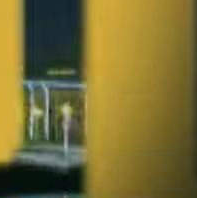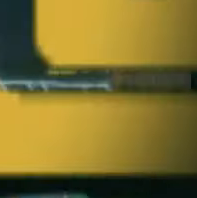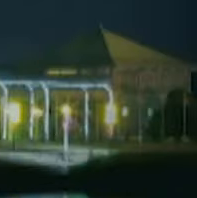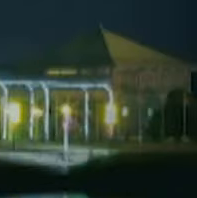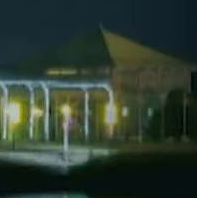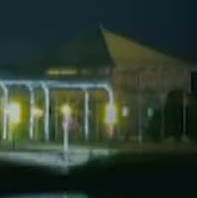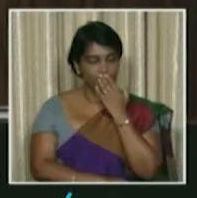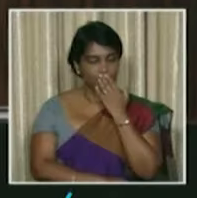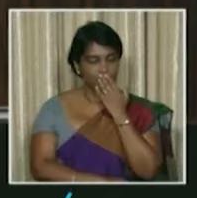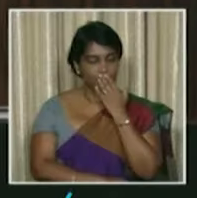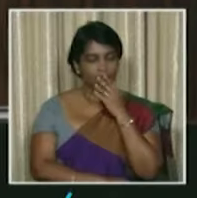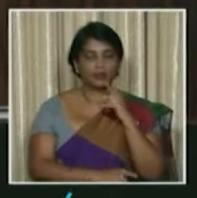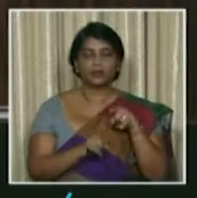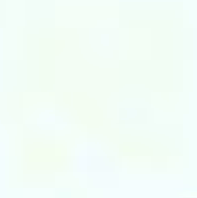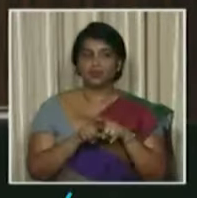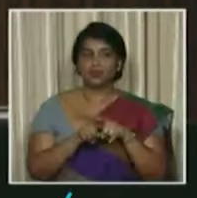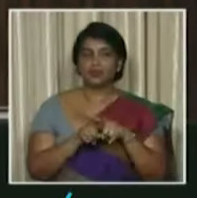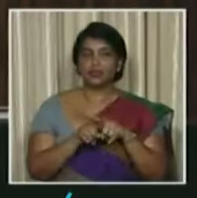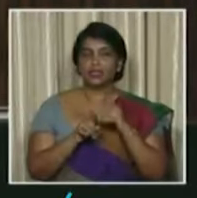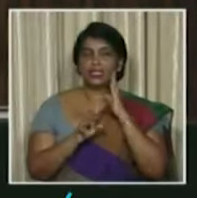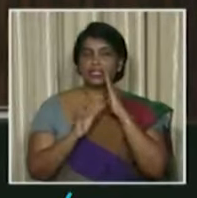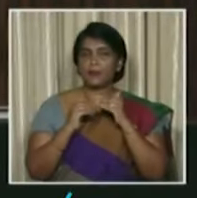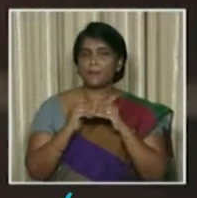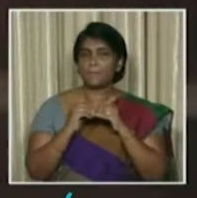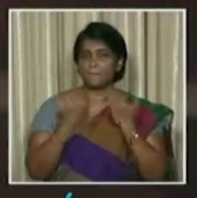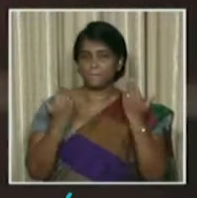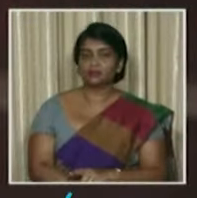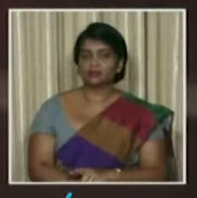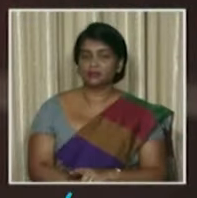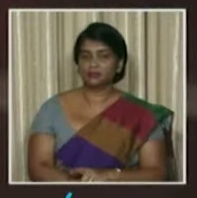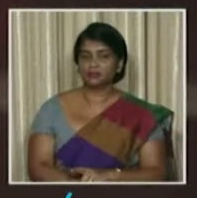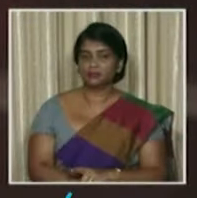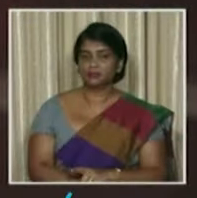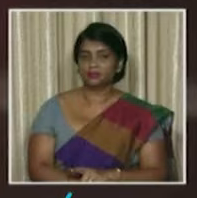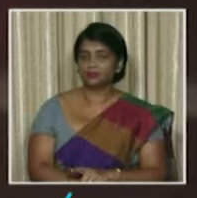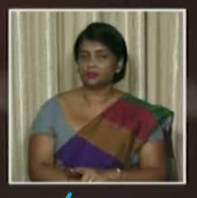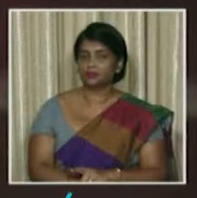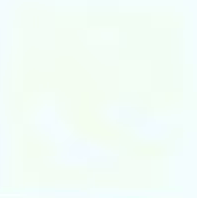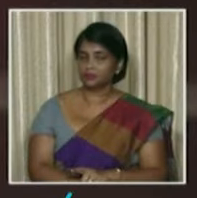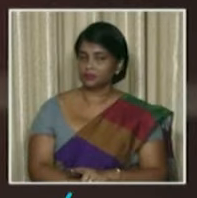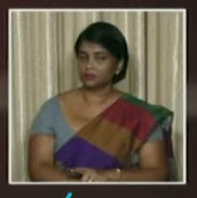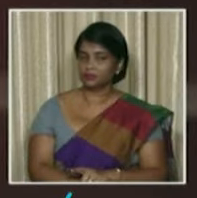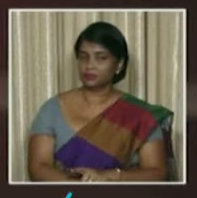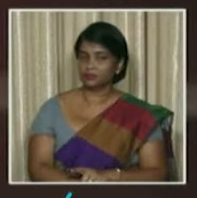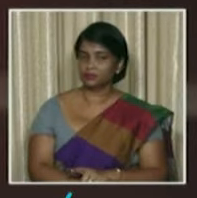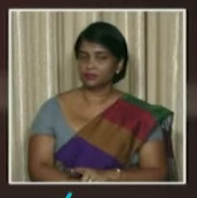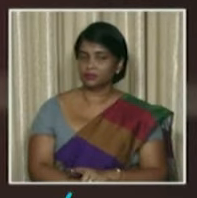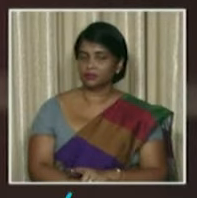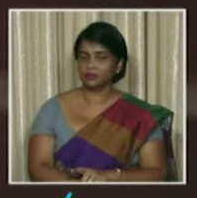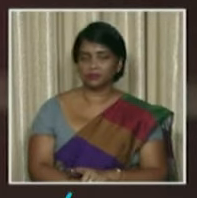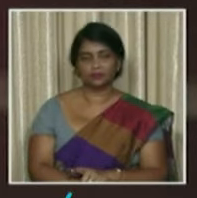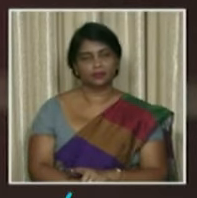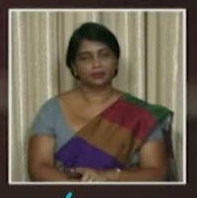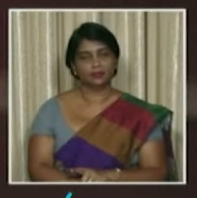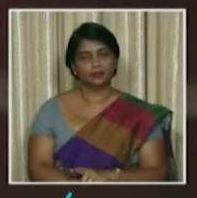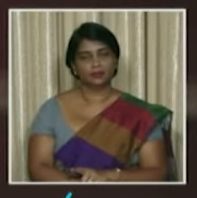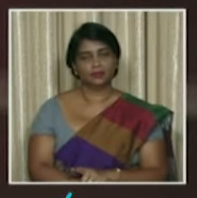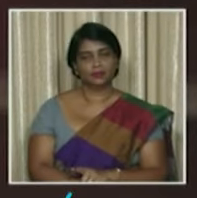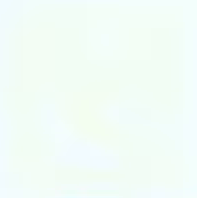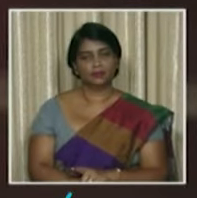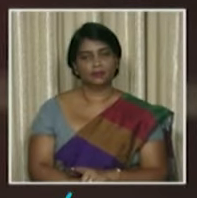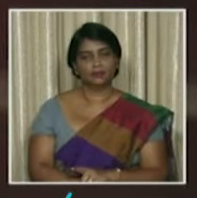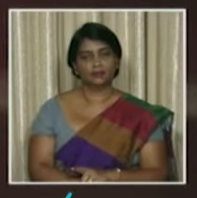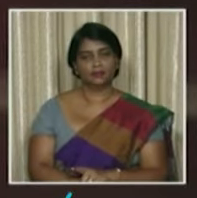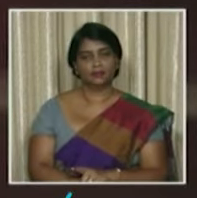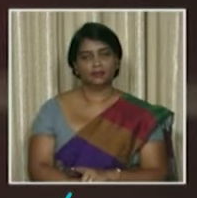සම්මතයි. මේ Sunday Times පුවත්පතේ පළ කරපු කාරණයක් Justice Minister submits new set of rules in 3-page